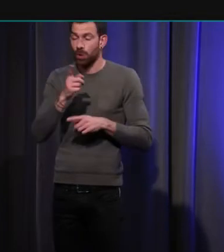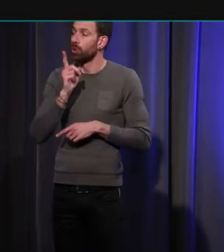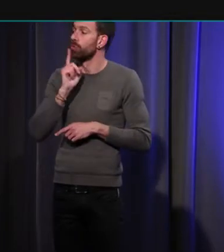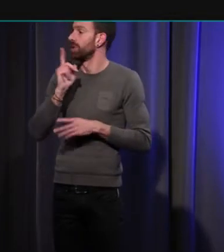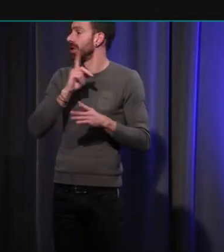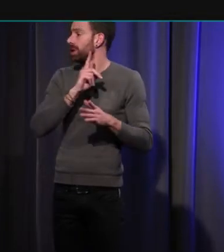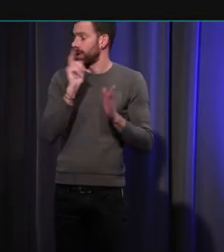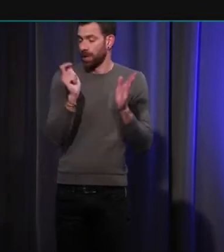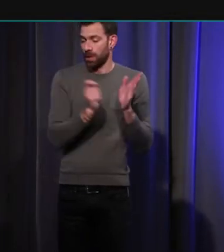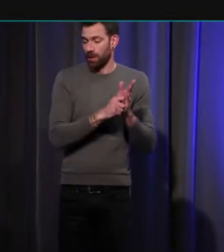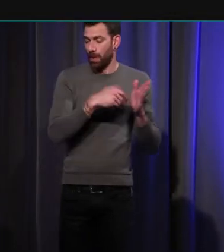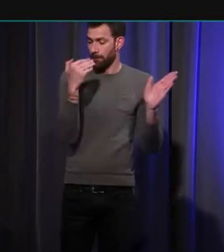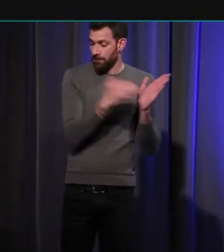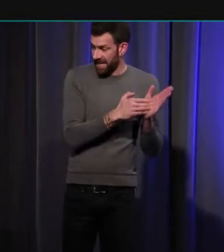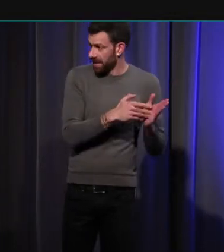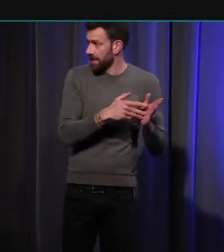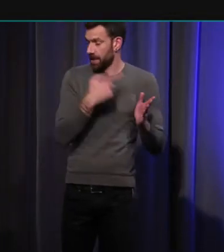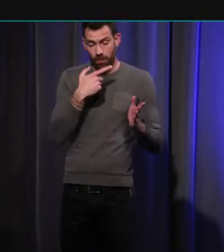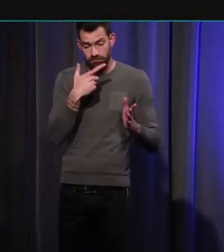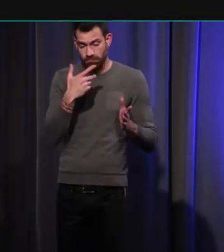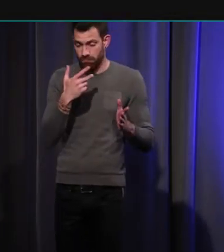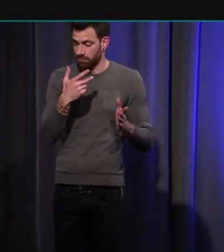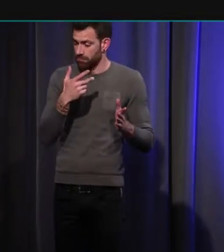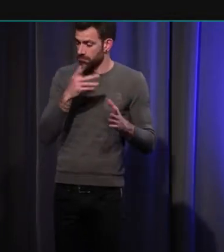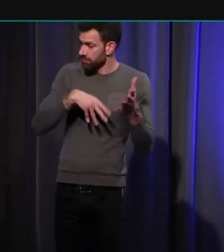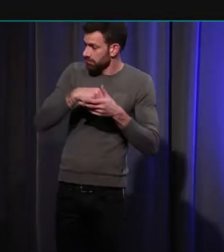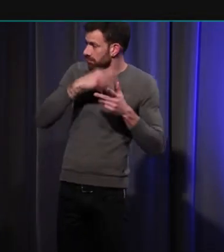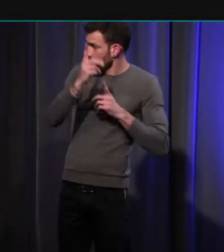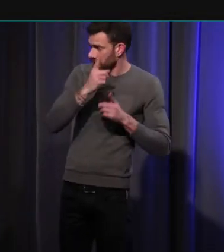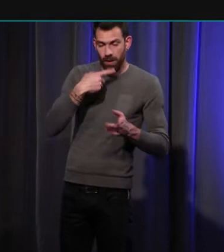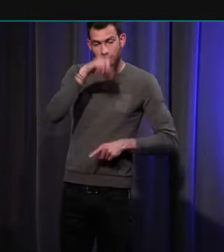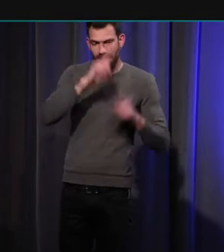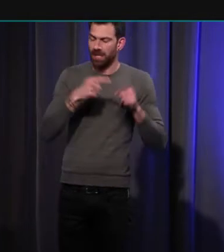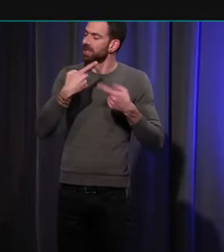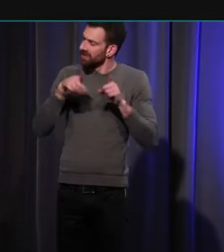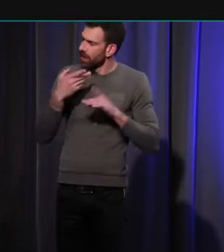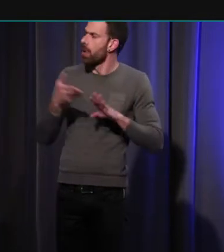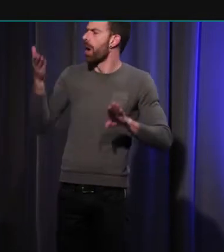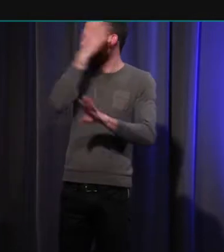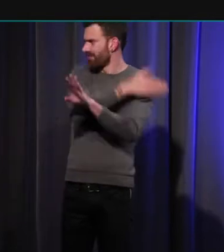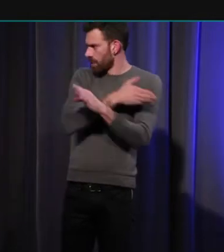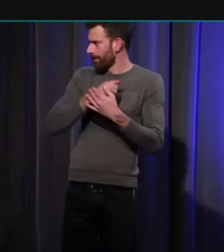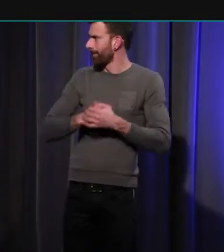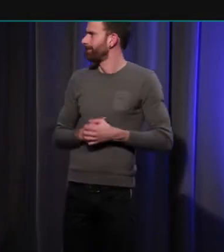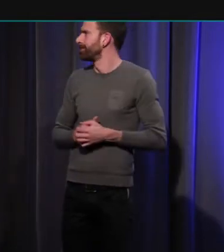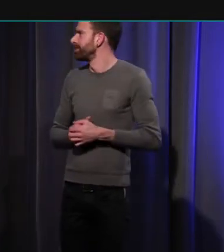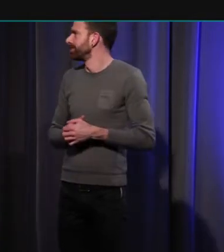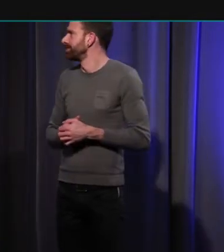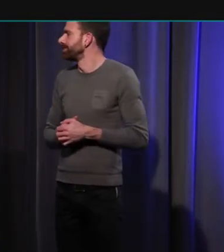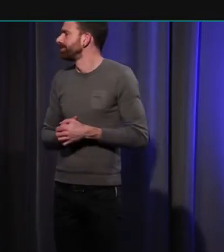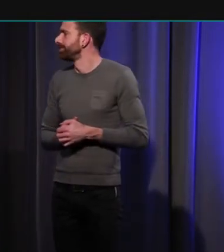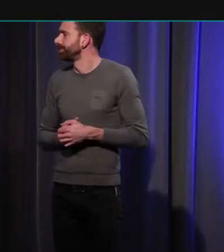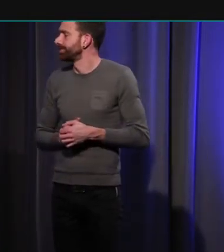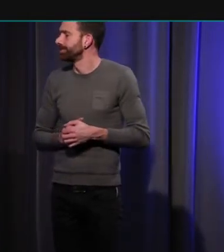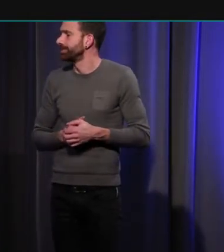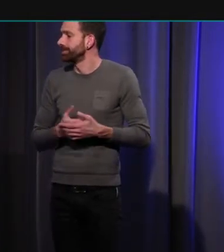n'ont plus le droit de porter des armes contrairement à ce qui se passait à l'époque carolingienne or il